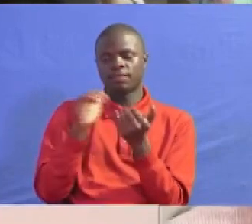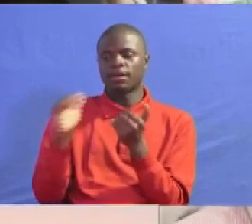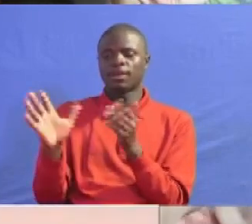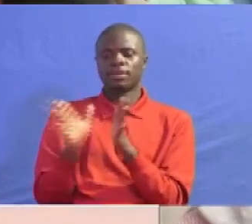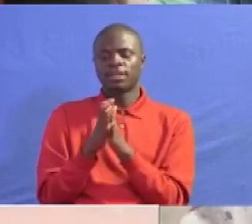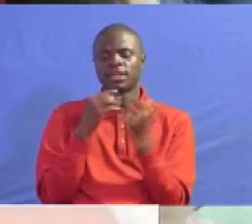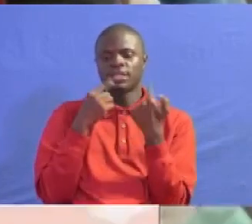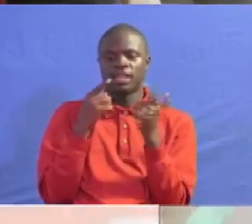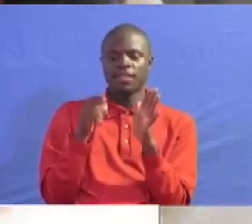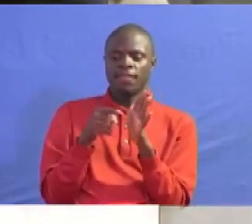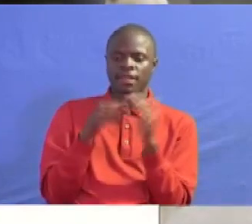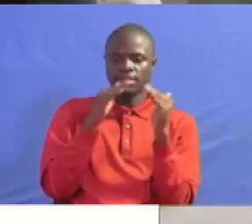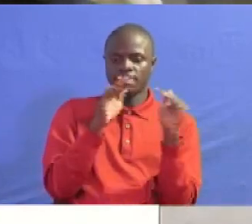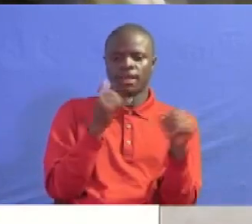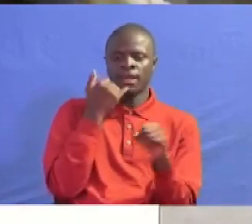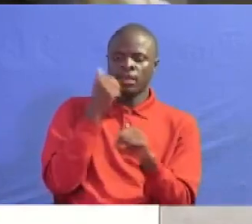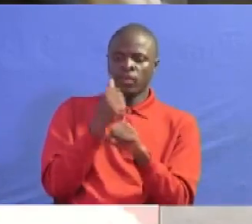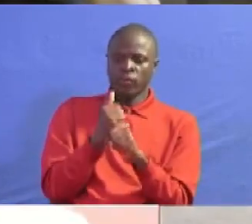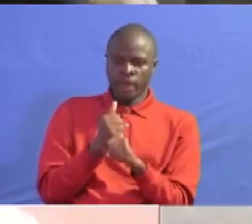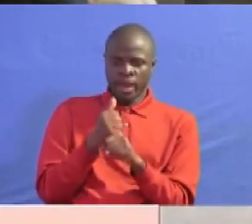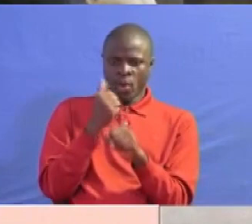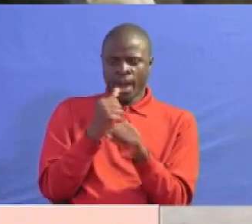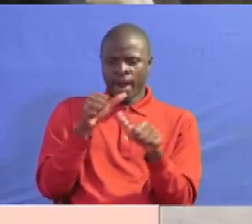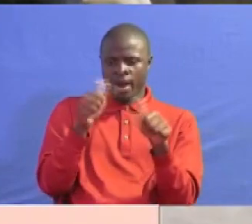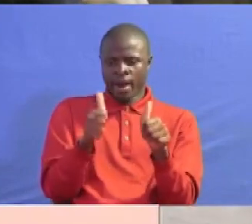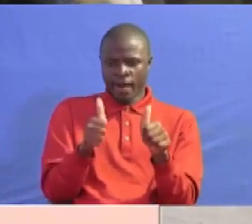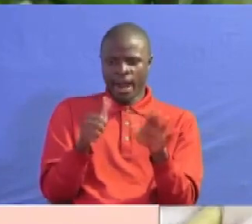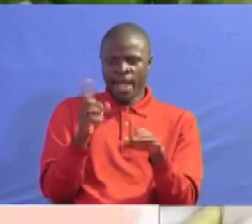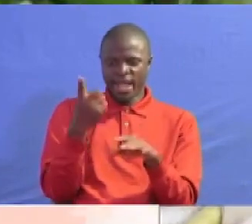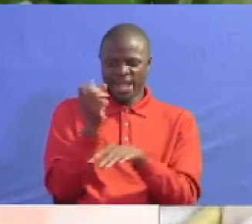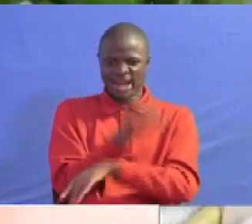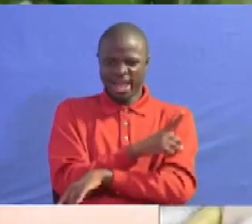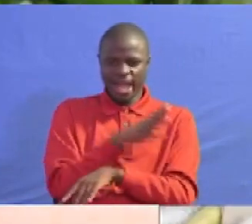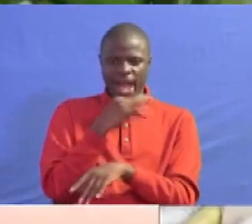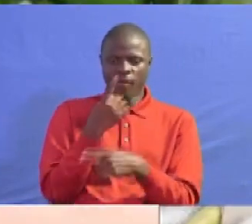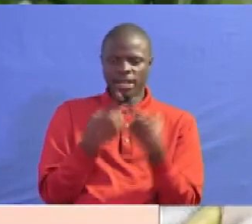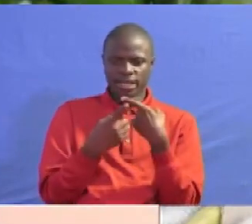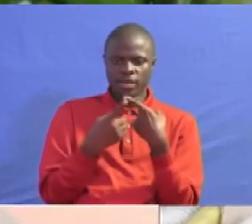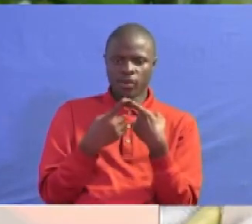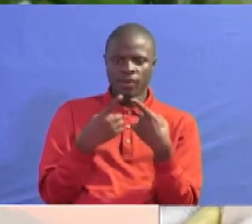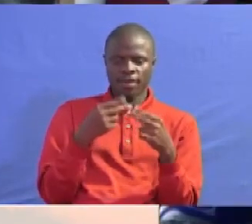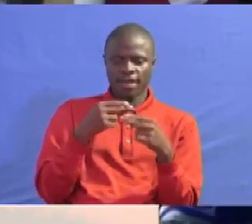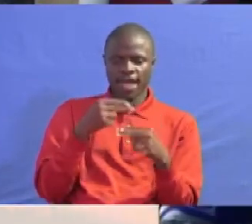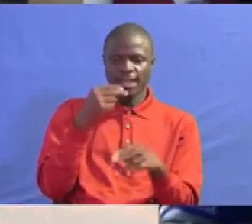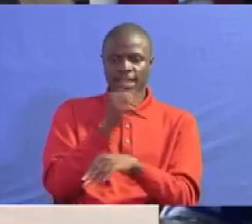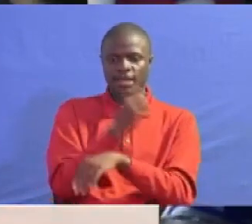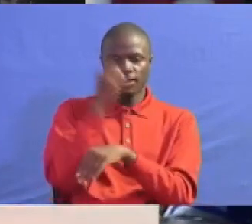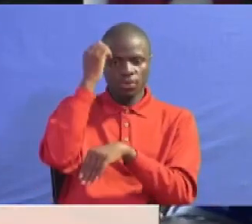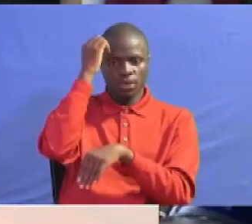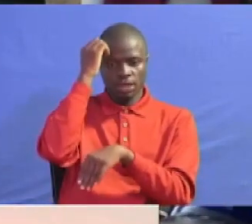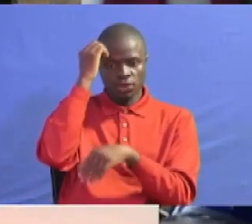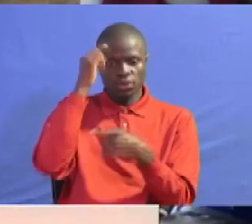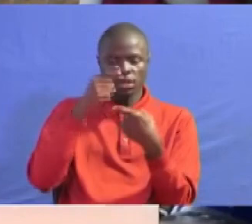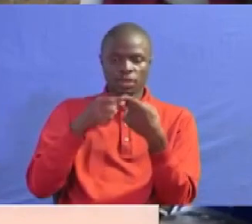amesema kuwa soko hilo hufanya kazi kila siku, akisisitiza juu ya hitaji la elimu zaidi na kuongeza kwa idara